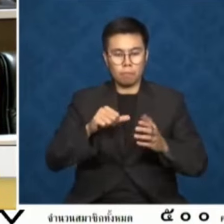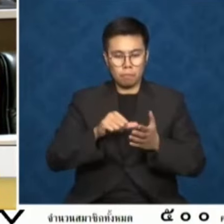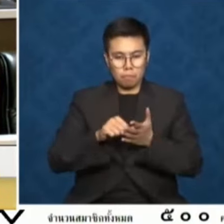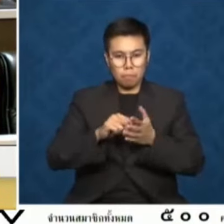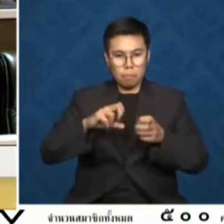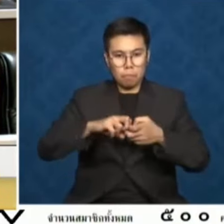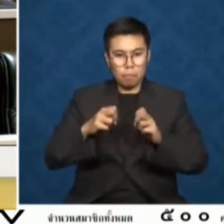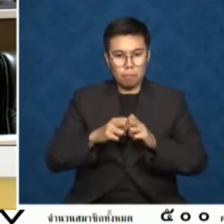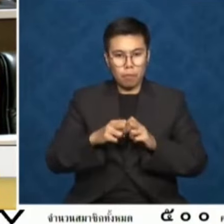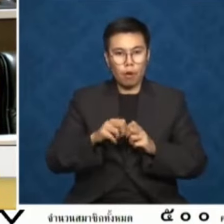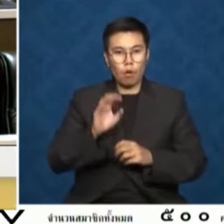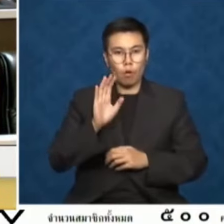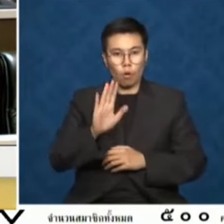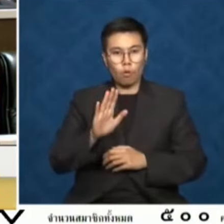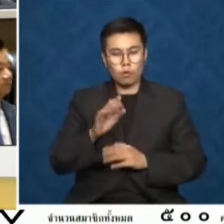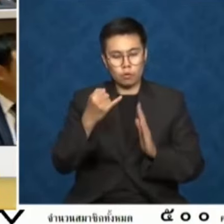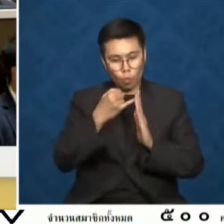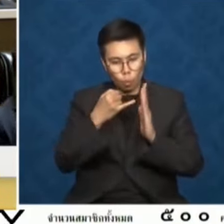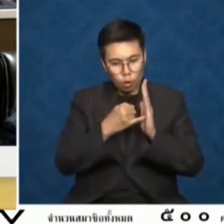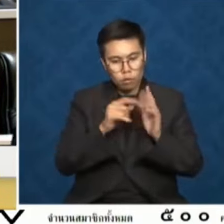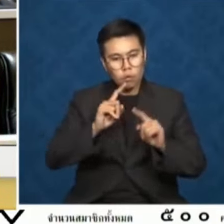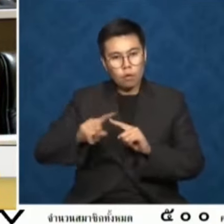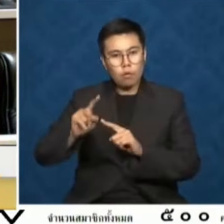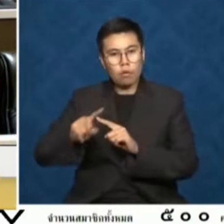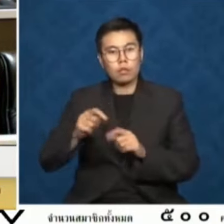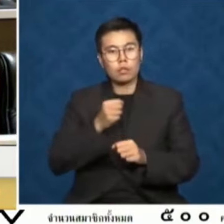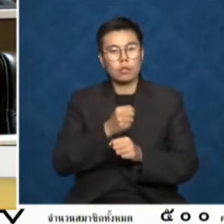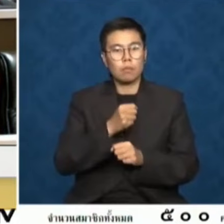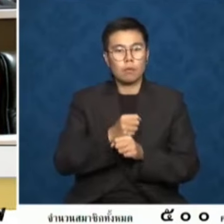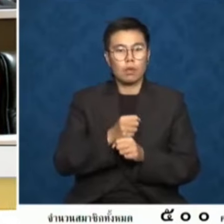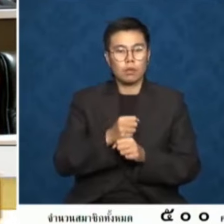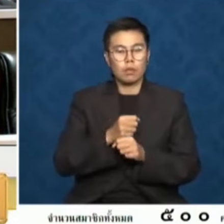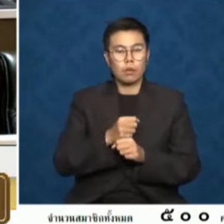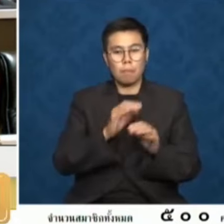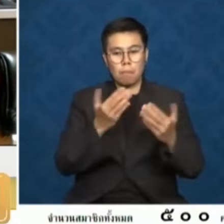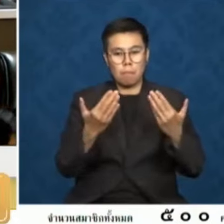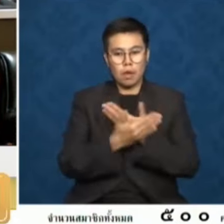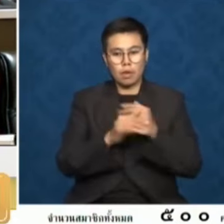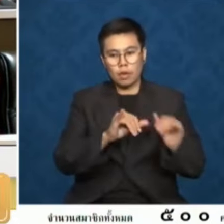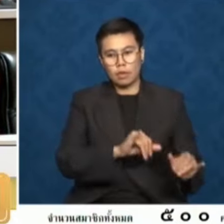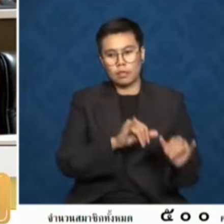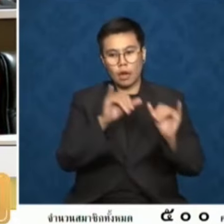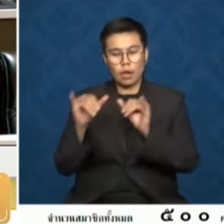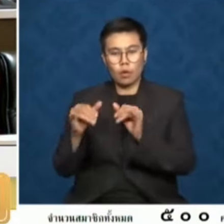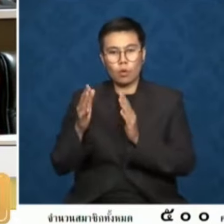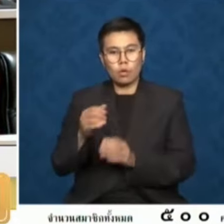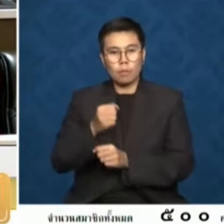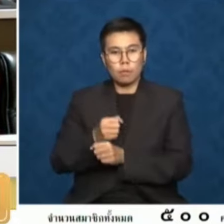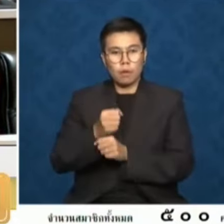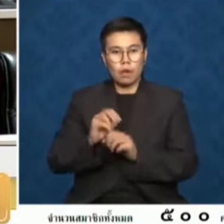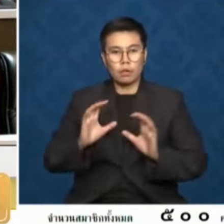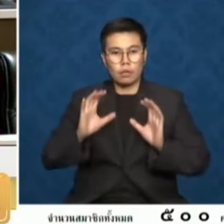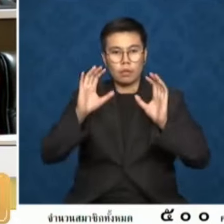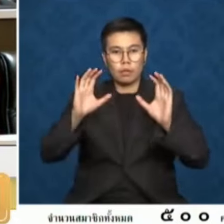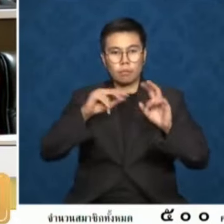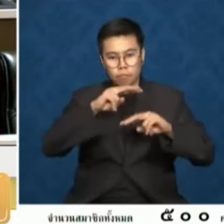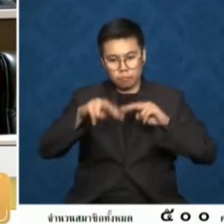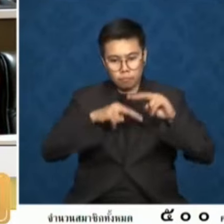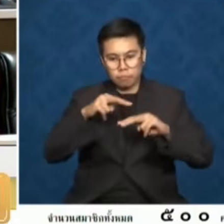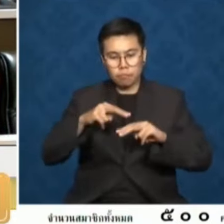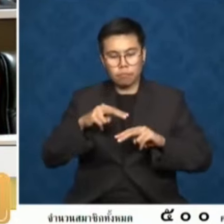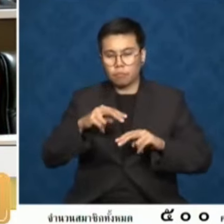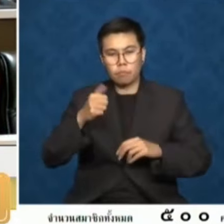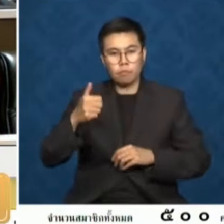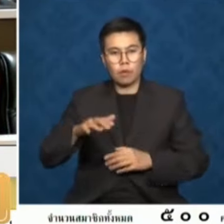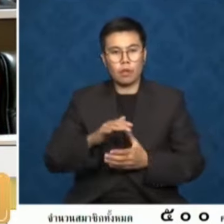ที่เกิดขึ้นในพื้นที่และไม่สามารถดำเนินการโอนข้าราชการพนักงานองค์กรปกครองส่วนท้องถิ่น